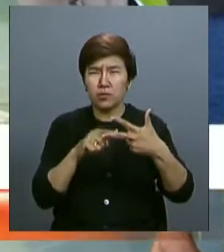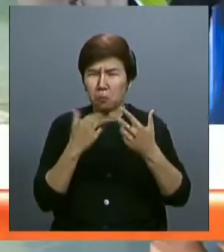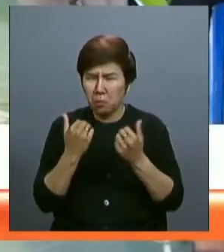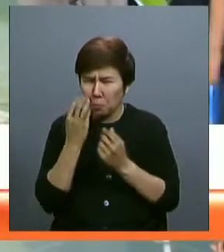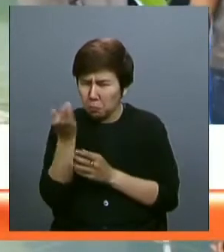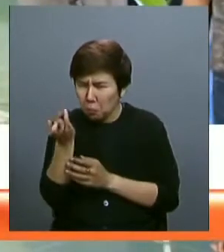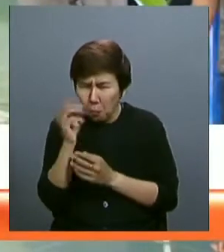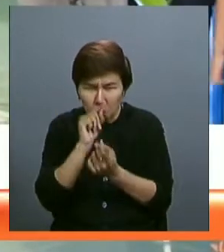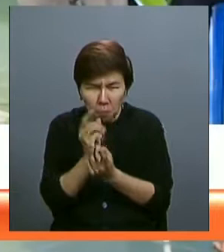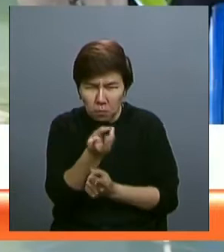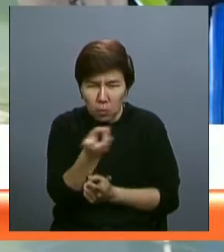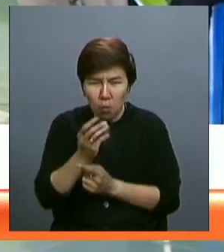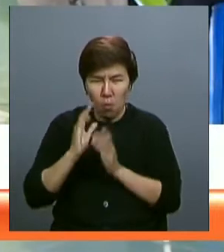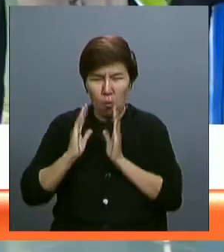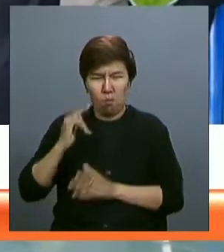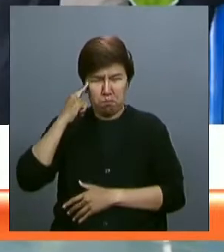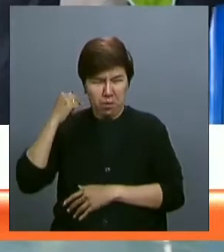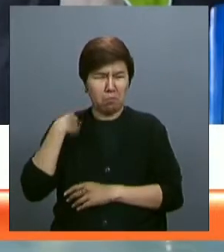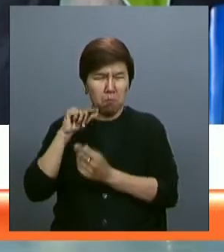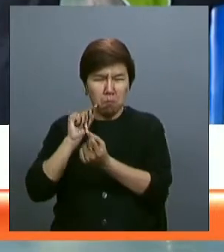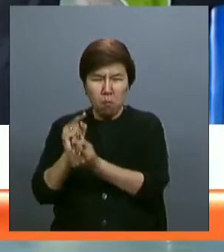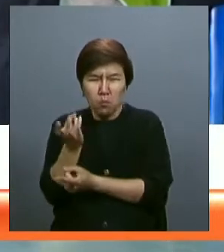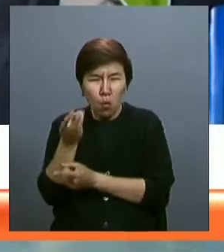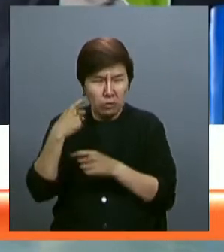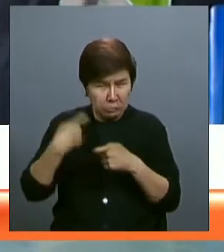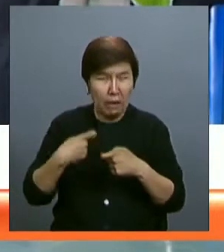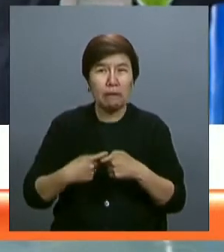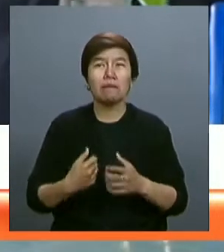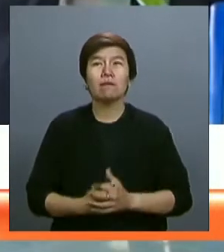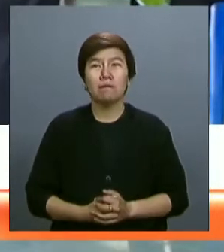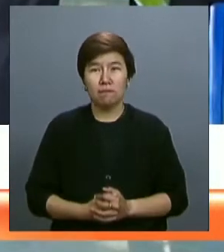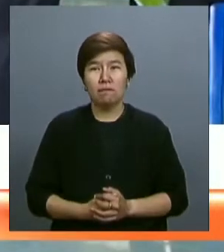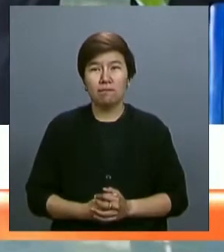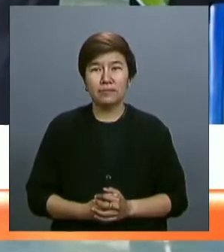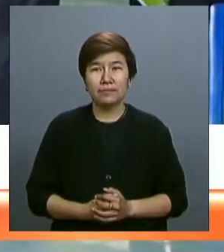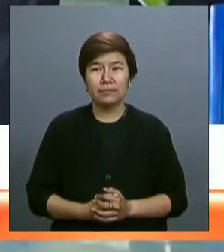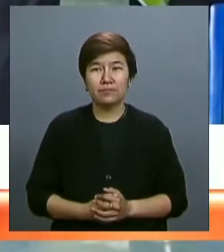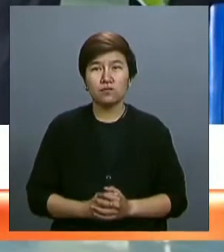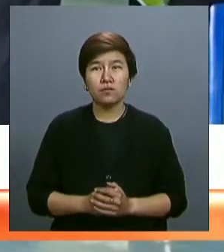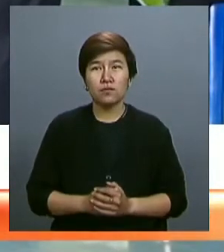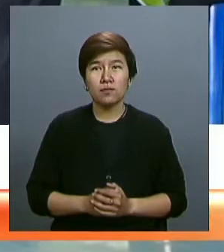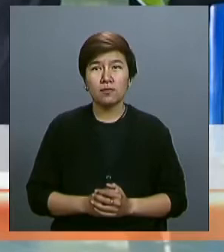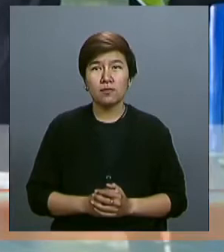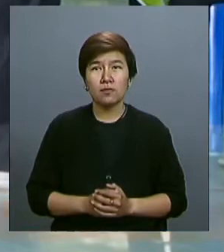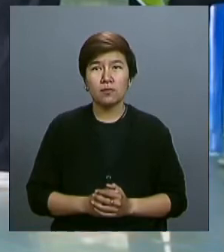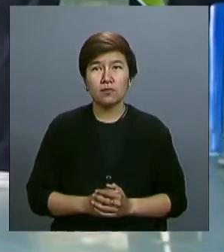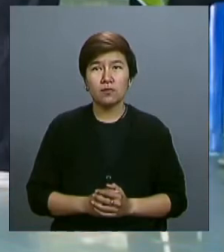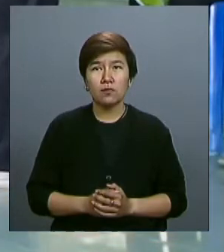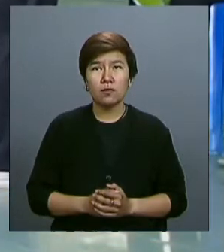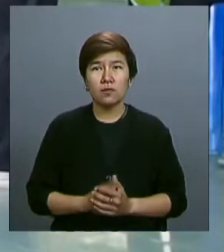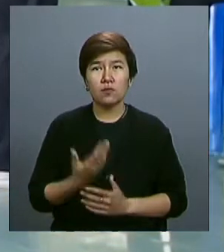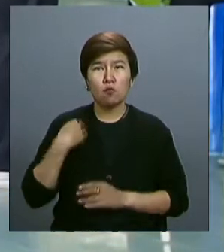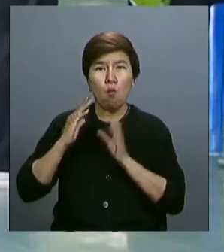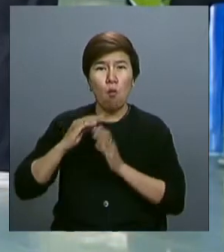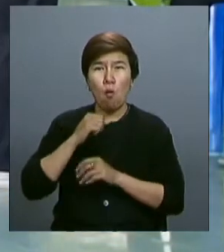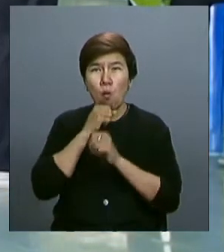นทำยากแล้วก็กำลังเข้าสู่สังคมของผู้สูงอายุถ้าเกิดว่าผู้สูงอายุชุด